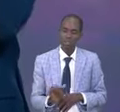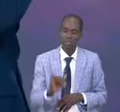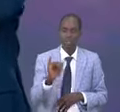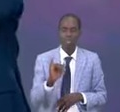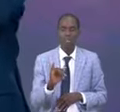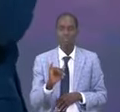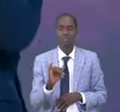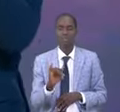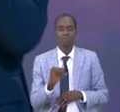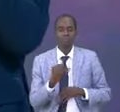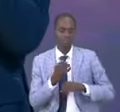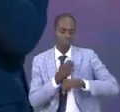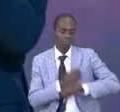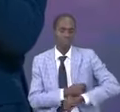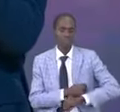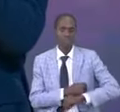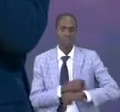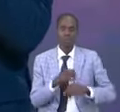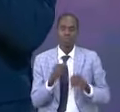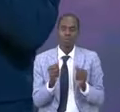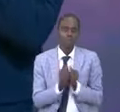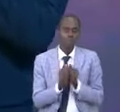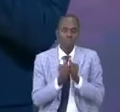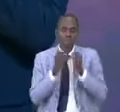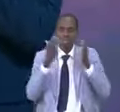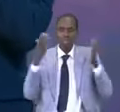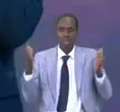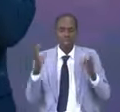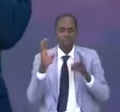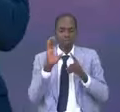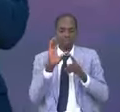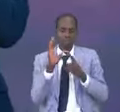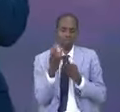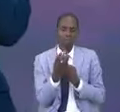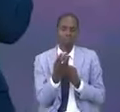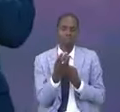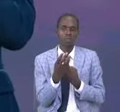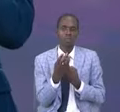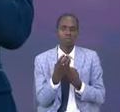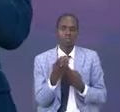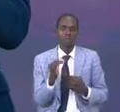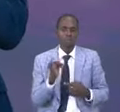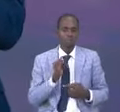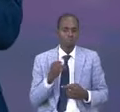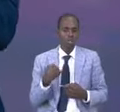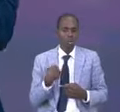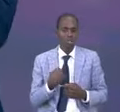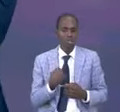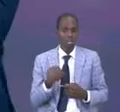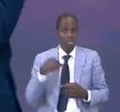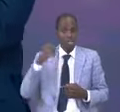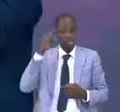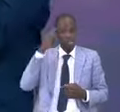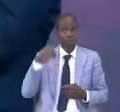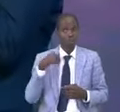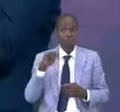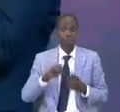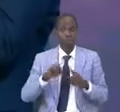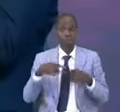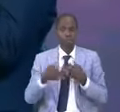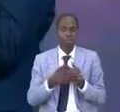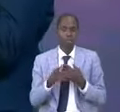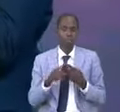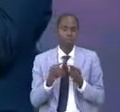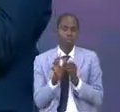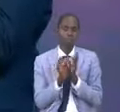condition je pense que nous devons retourner à la Bible plusieurs personnes